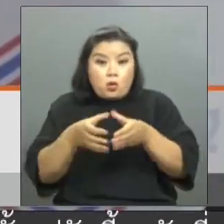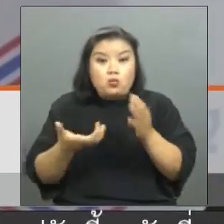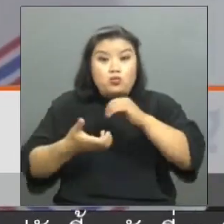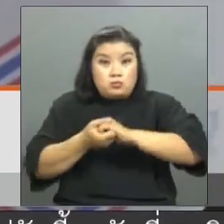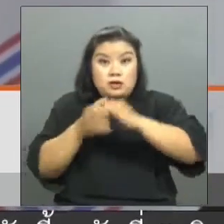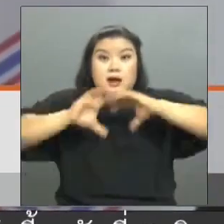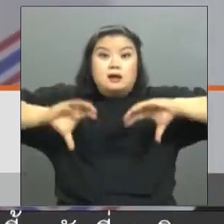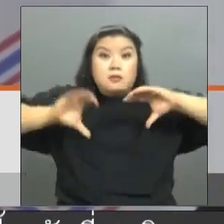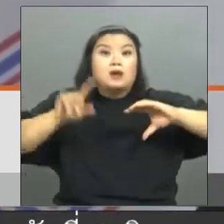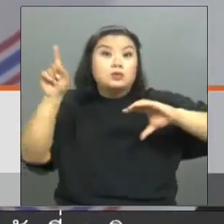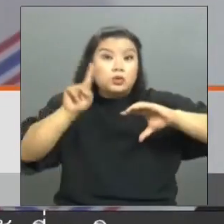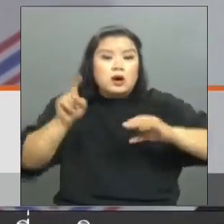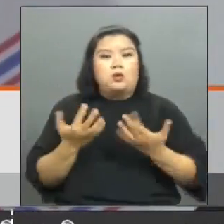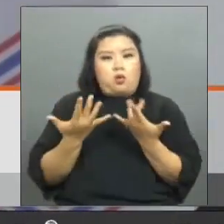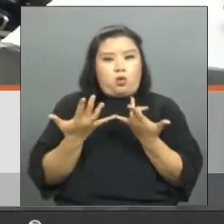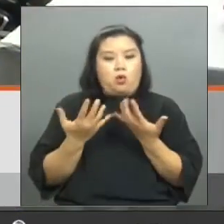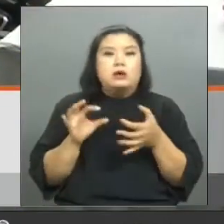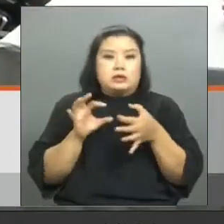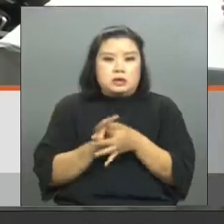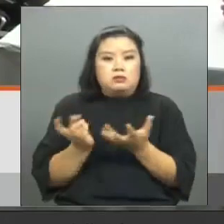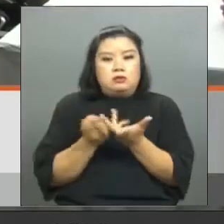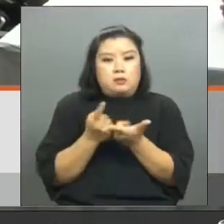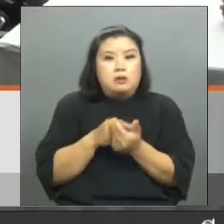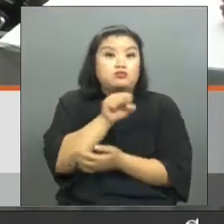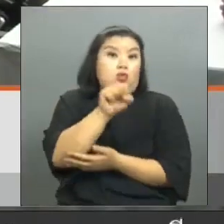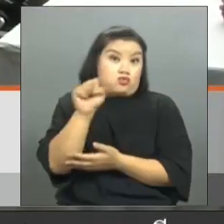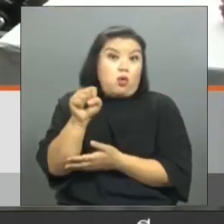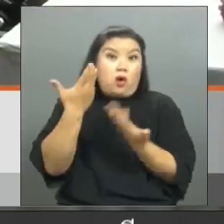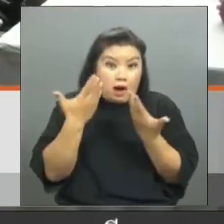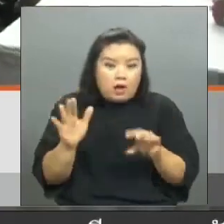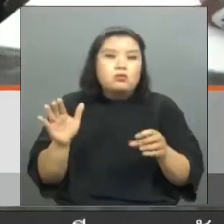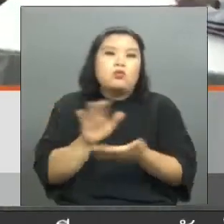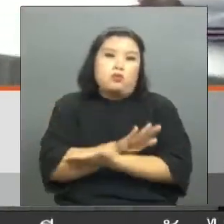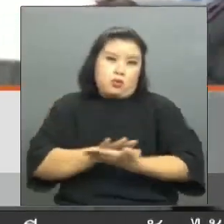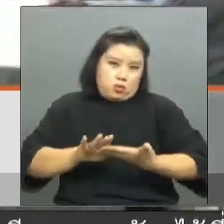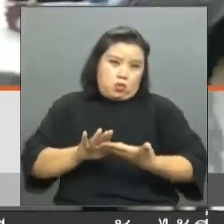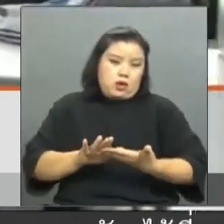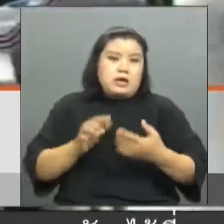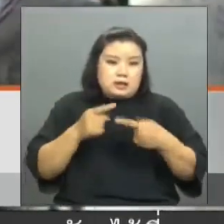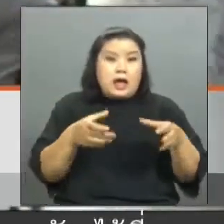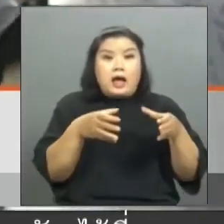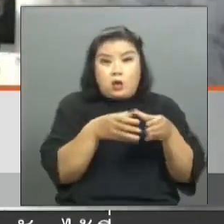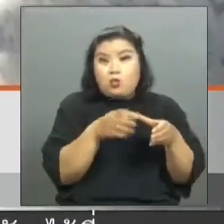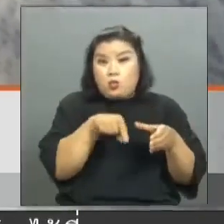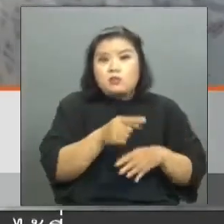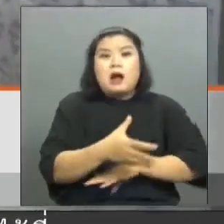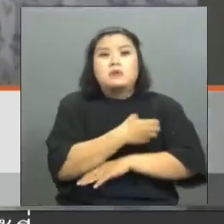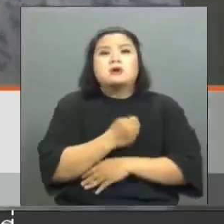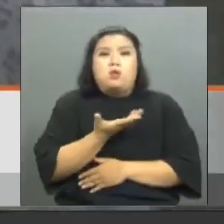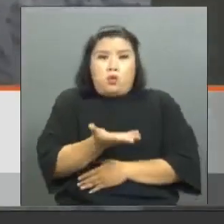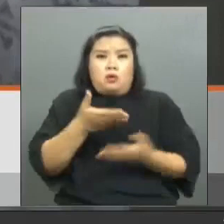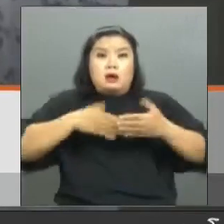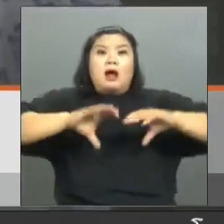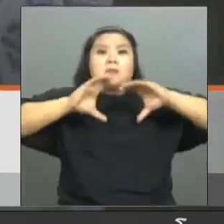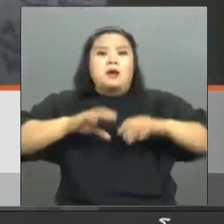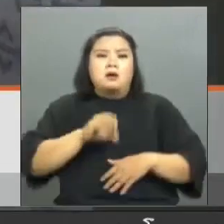บาลก็ต่อเมื่อมีความชัดเจนในจำนวนส.ส.ที่แน่นอนแล้วส่วนพรรคการเมืองที่อ้างความชอบธรรมในการจัดตั้งรัฐบาลโดยอาศัยตัว